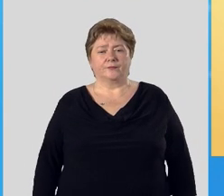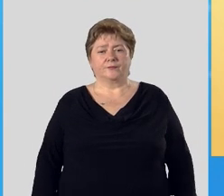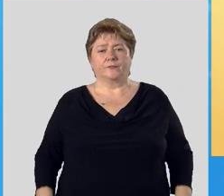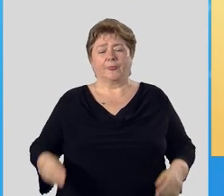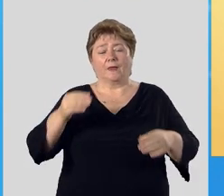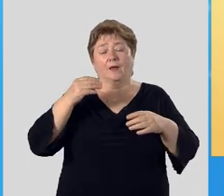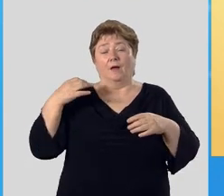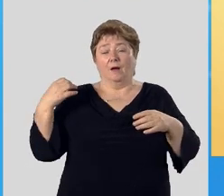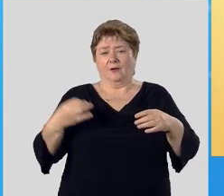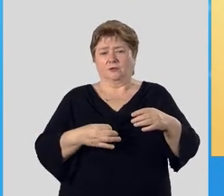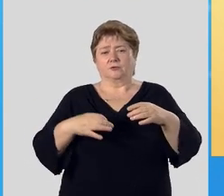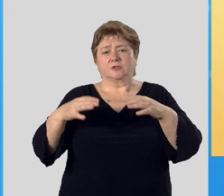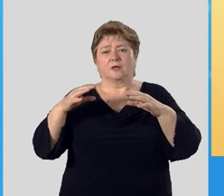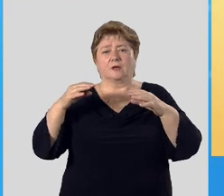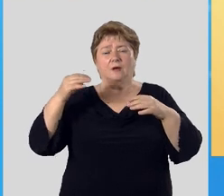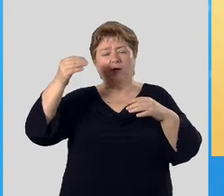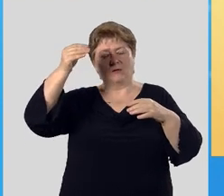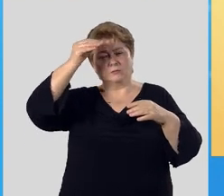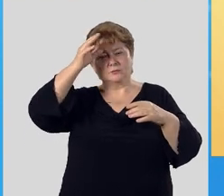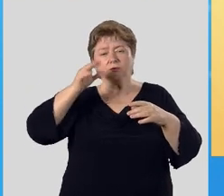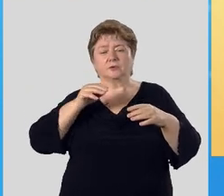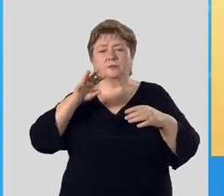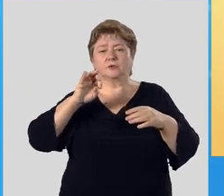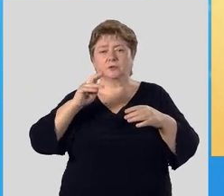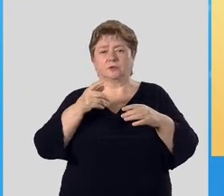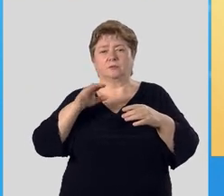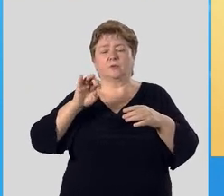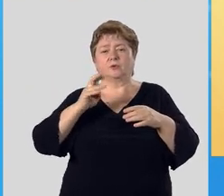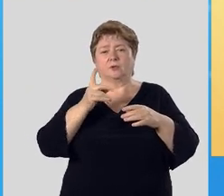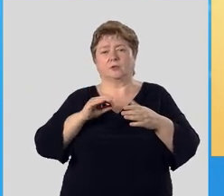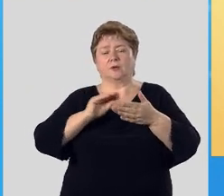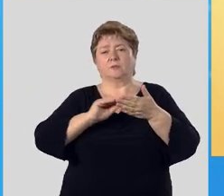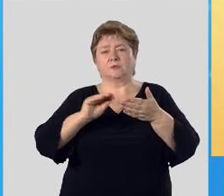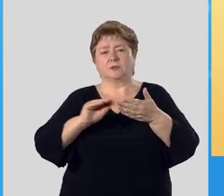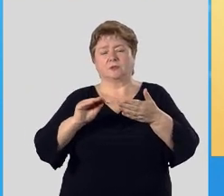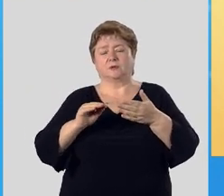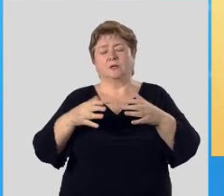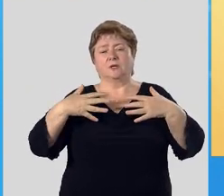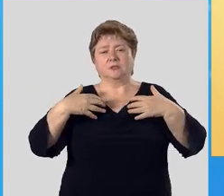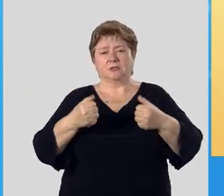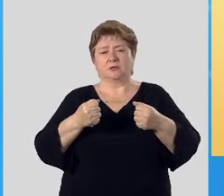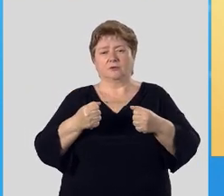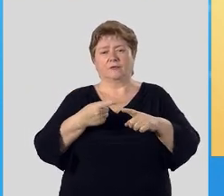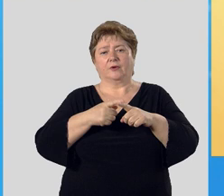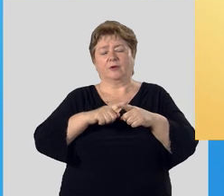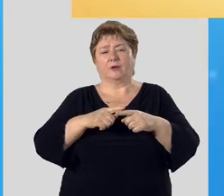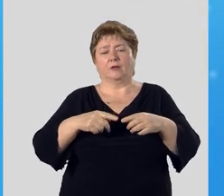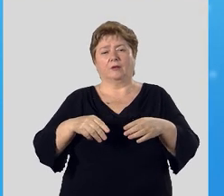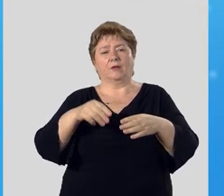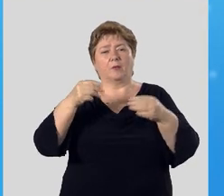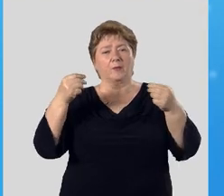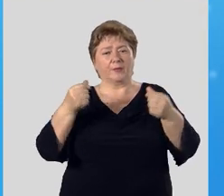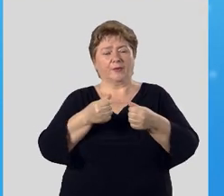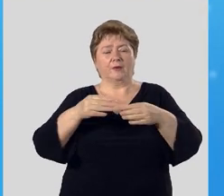французский философ и писатель мишель монтень я писал здоровья это капитал